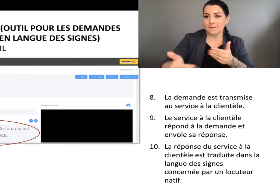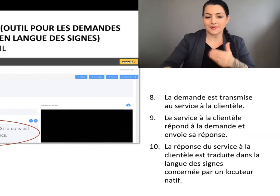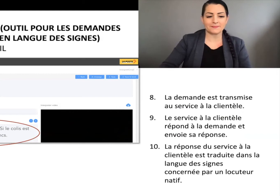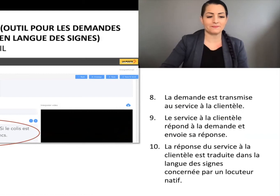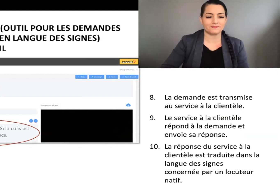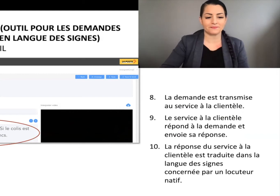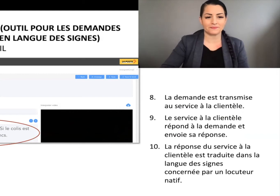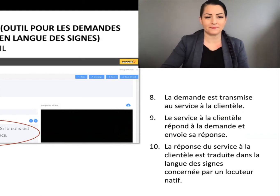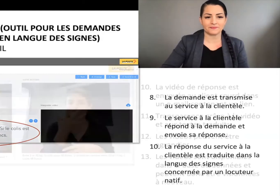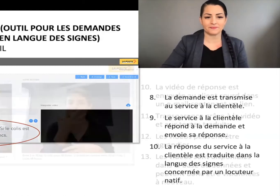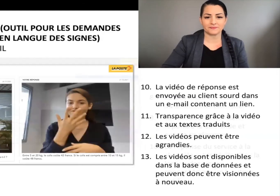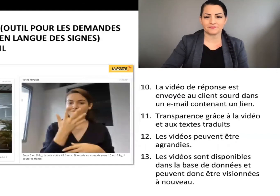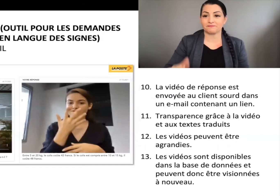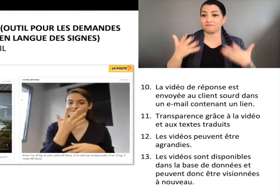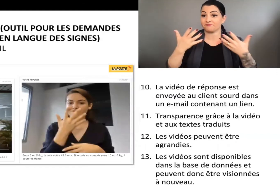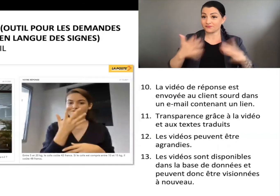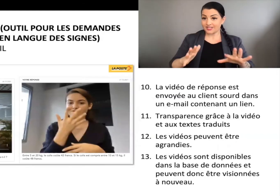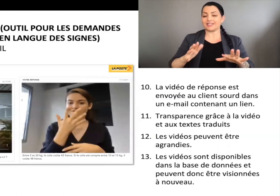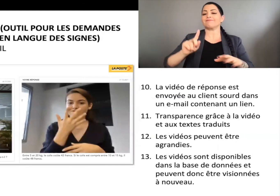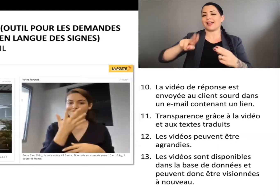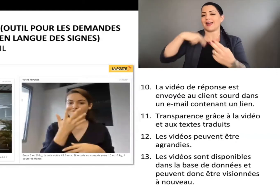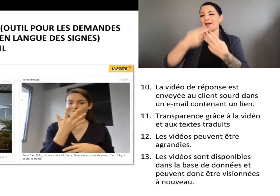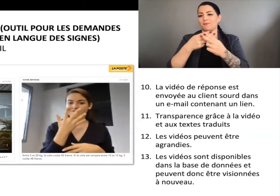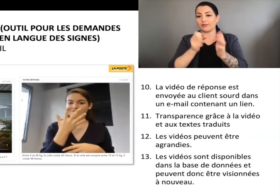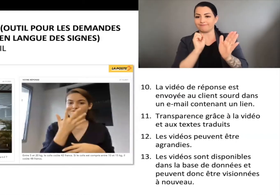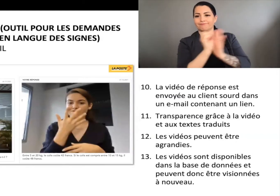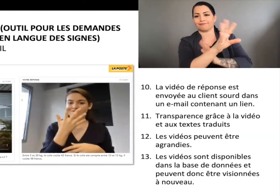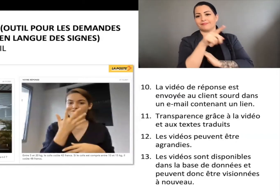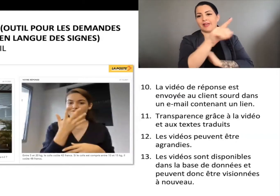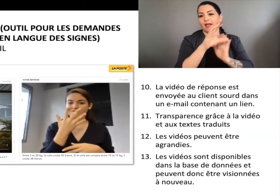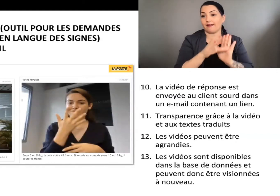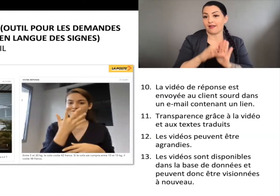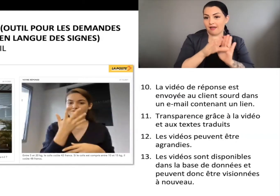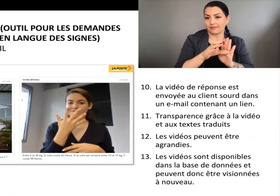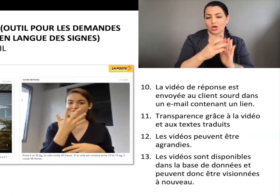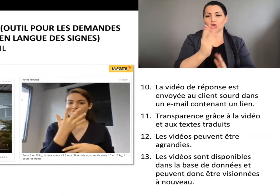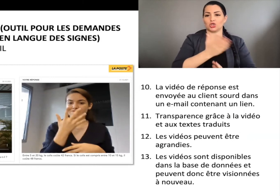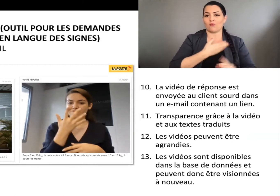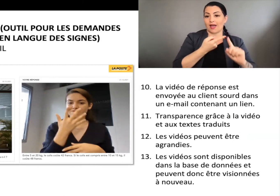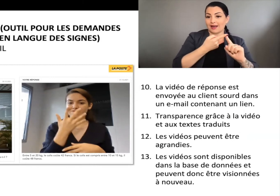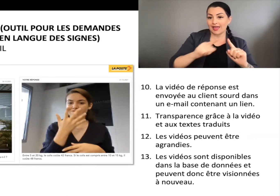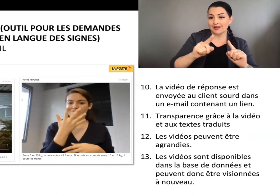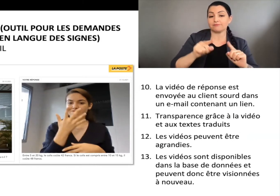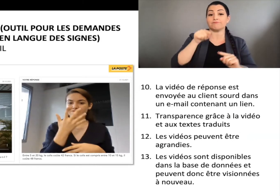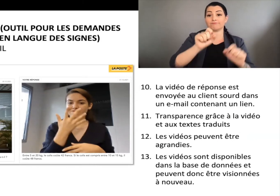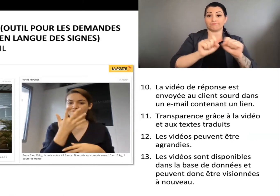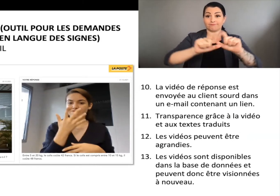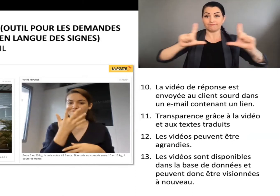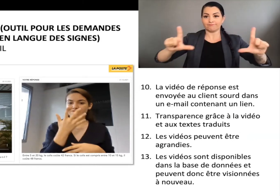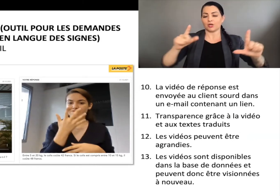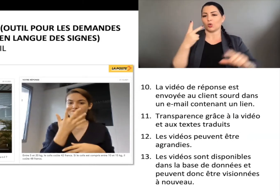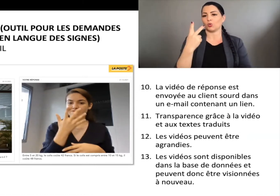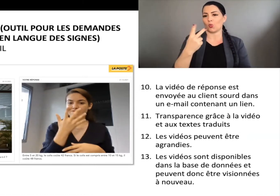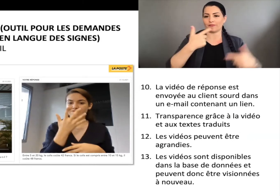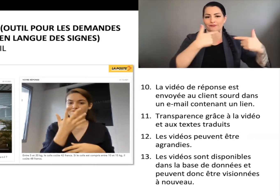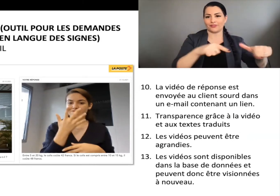Ensuite, la réponse est envoyée au client qui reçoit un email avec un lien qui lui permet de